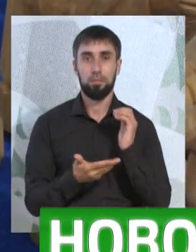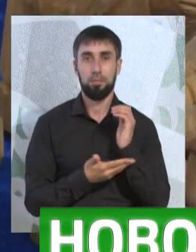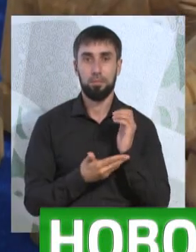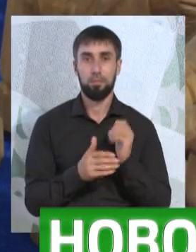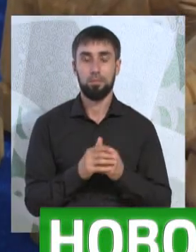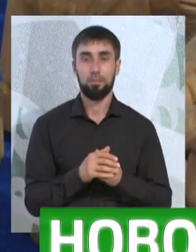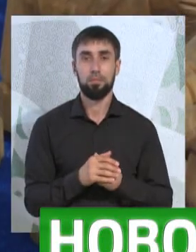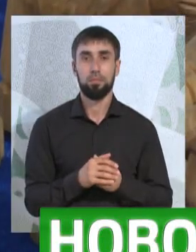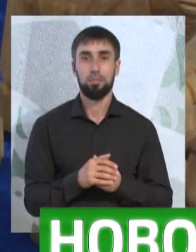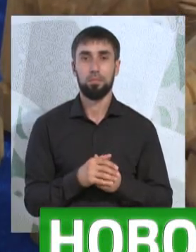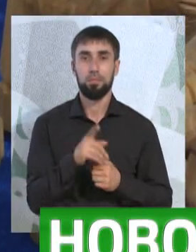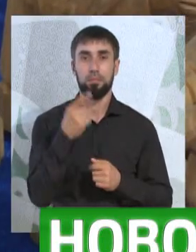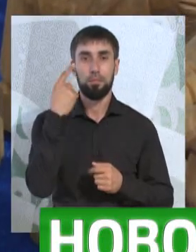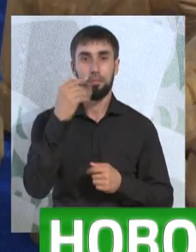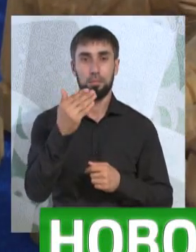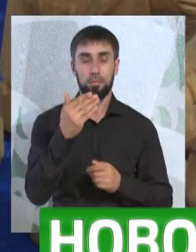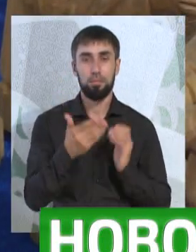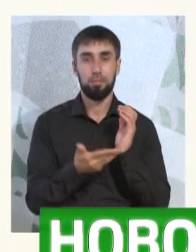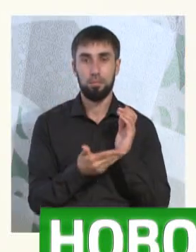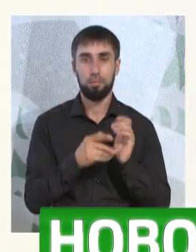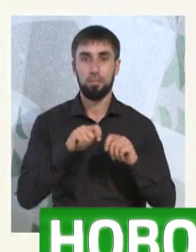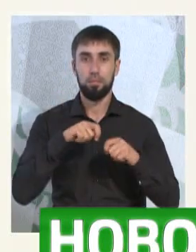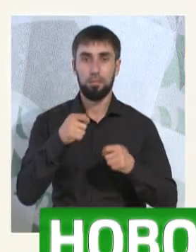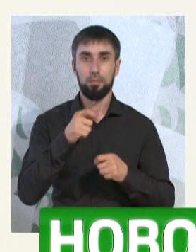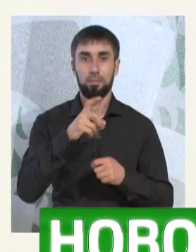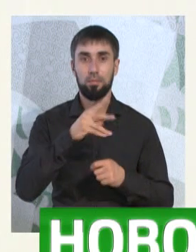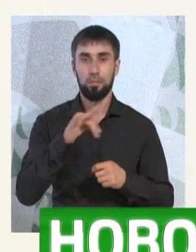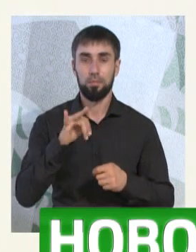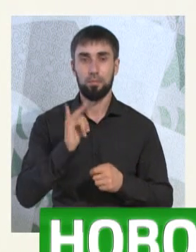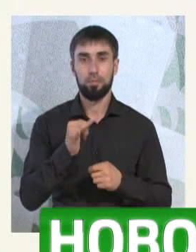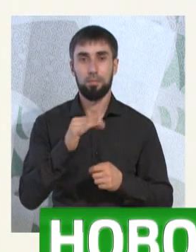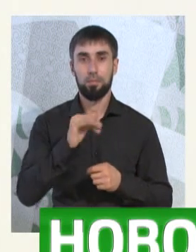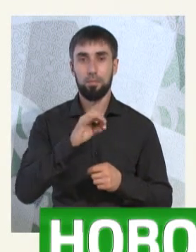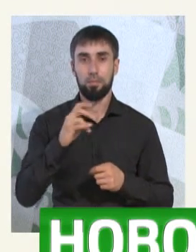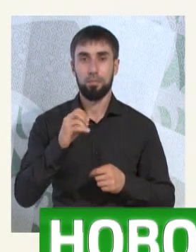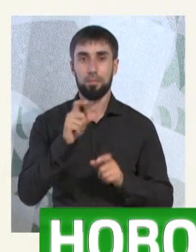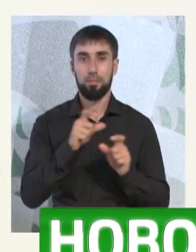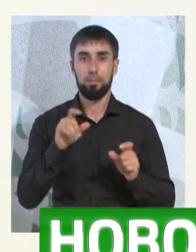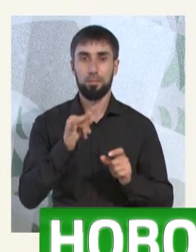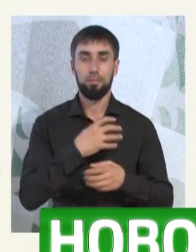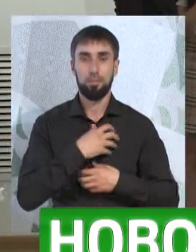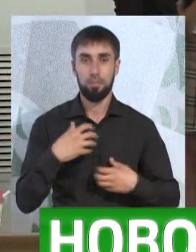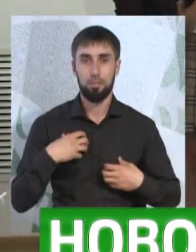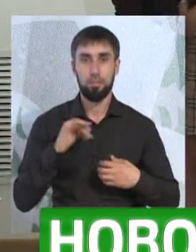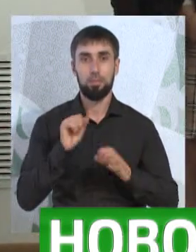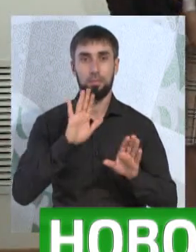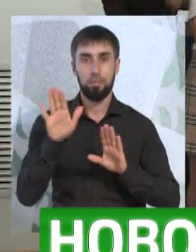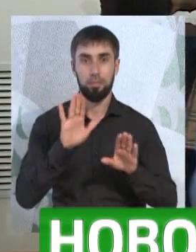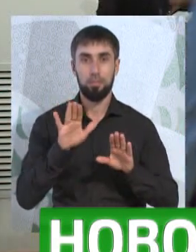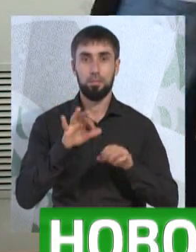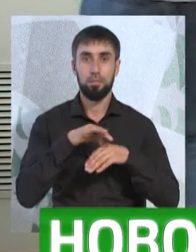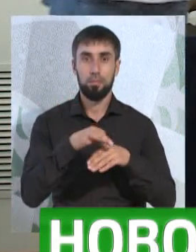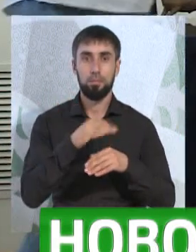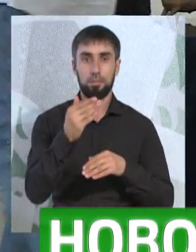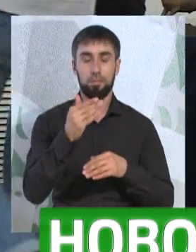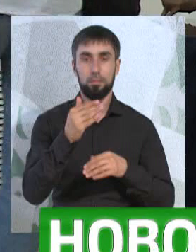определили не случайно. Автор посредством дерева передает эмоции, движения людей и животных. А сама выставка проходит в честь юбилея